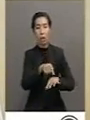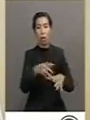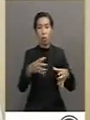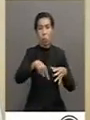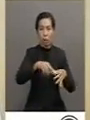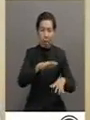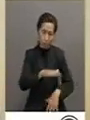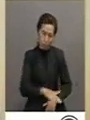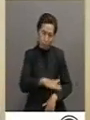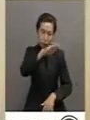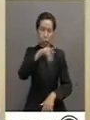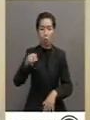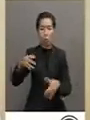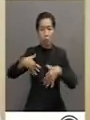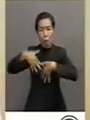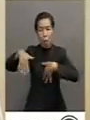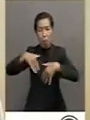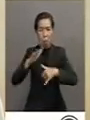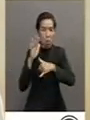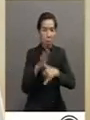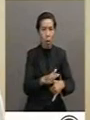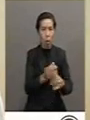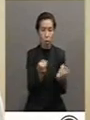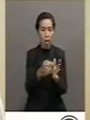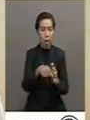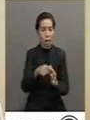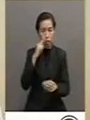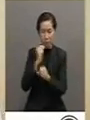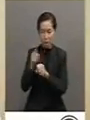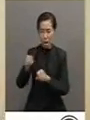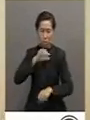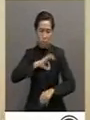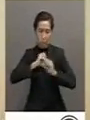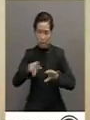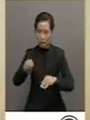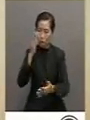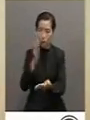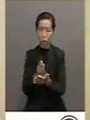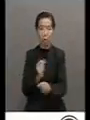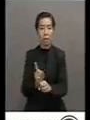ตั้งแต่เด็กเราจะต้องทำอย่างไรให้ยุติความเกลียดชังที่อยู่บนฐานเพศนี้ให้ได้